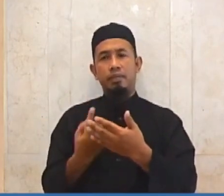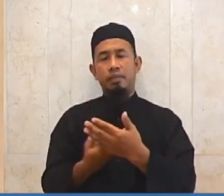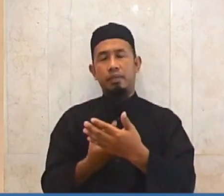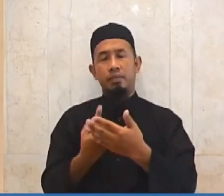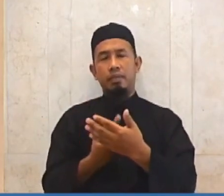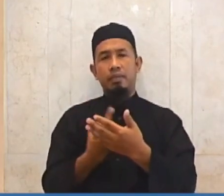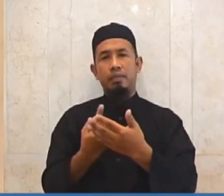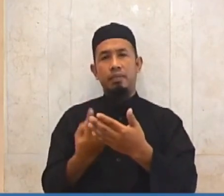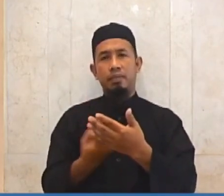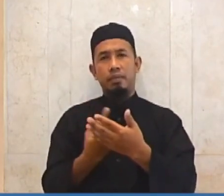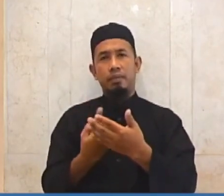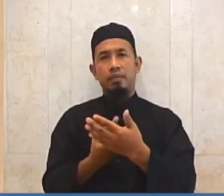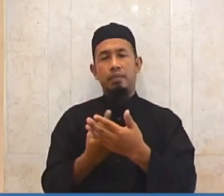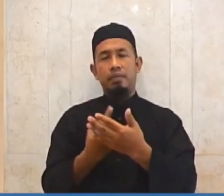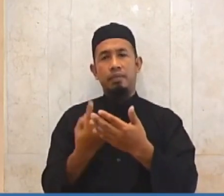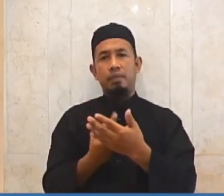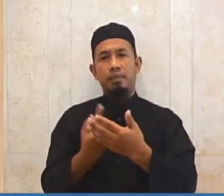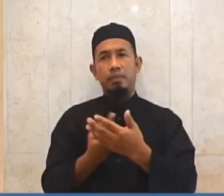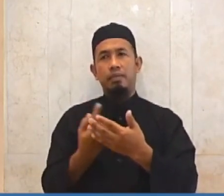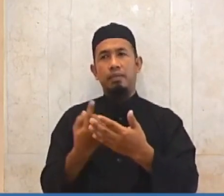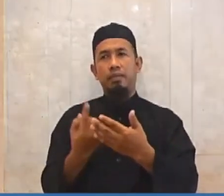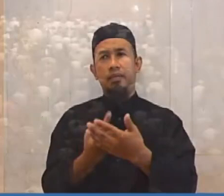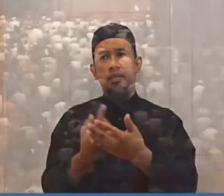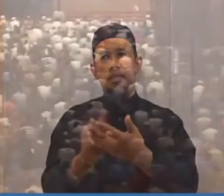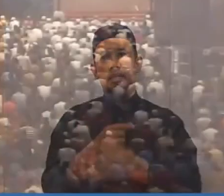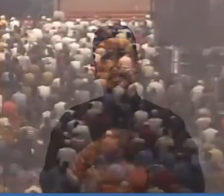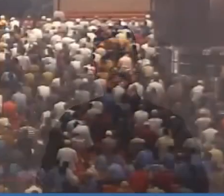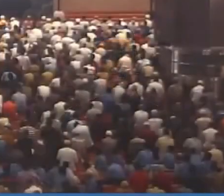tilawatahu innahu hu samiul